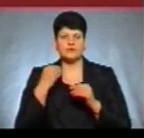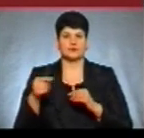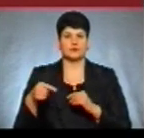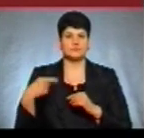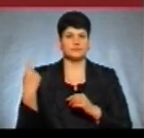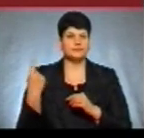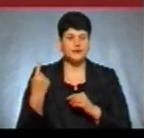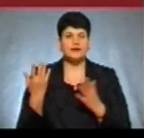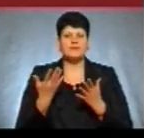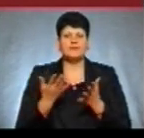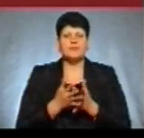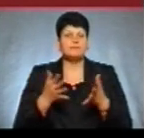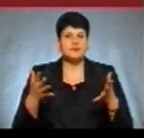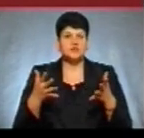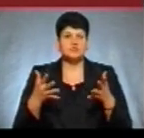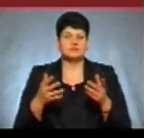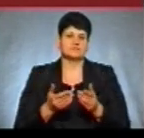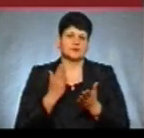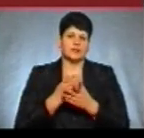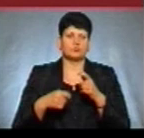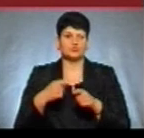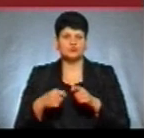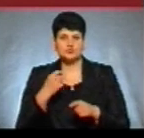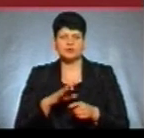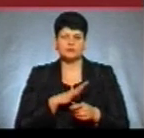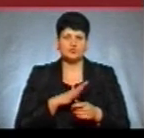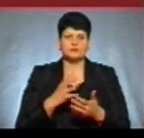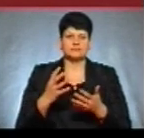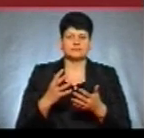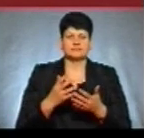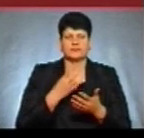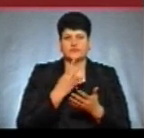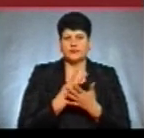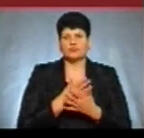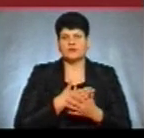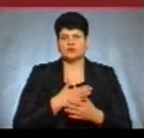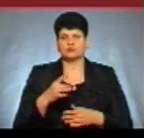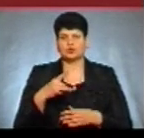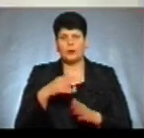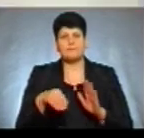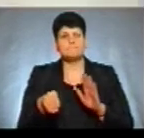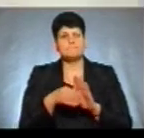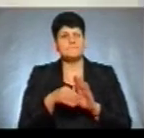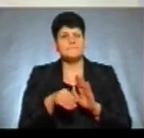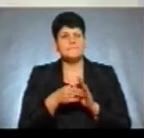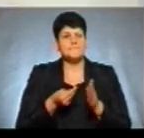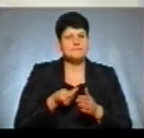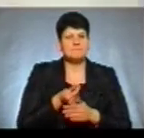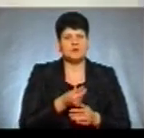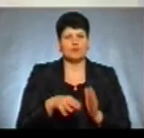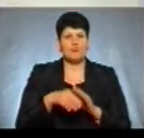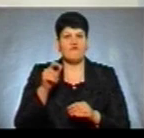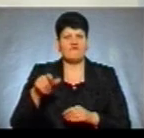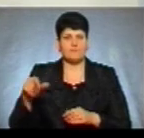Тернопільщині. Які найбільш поширені порушення та чи були зафіксовані в нашому регіоні підкупи виборців? Запитаємо начальника головного управління